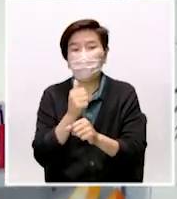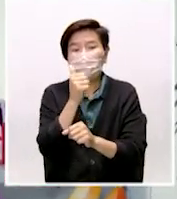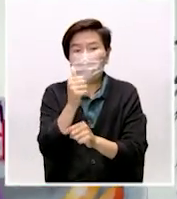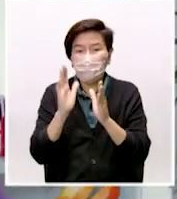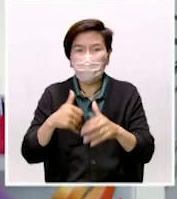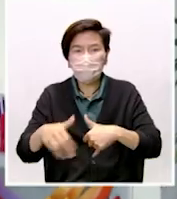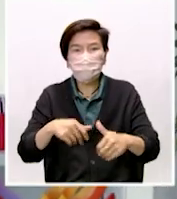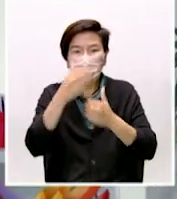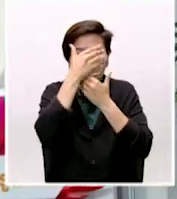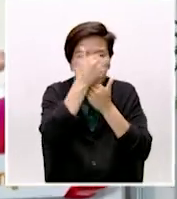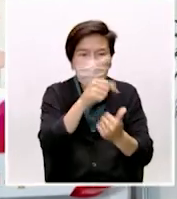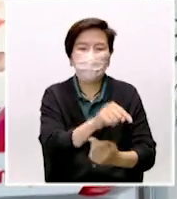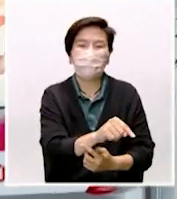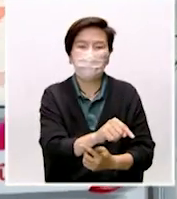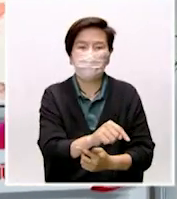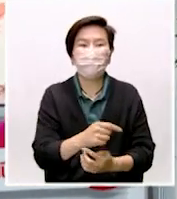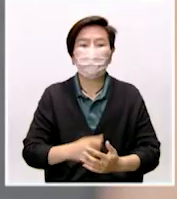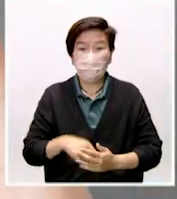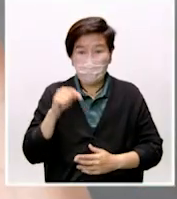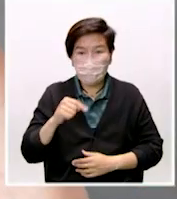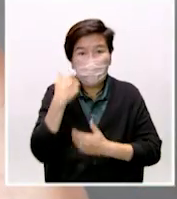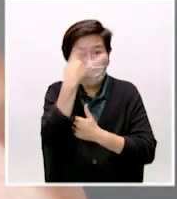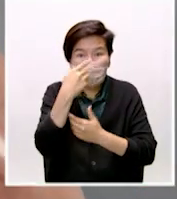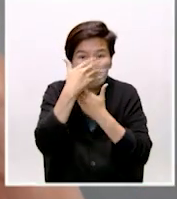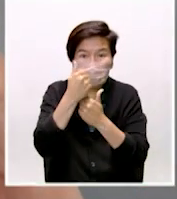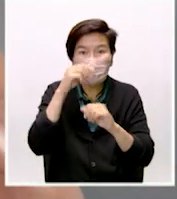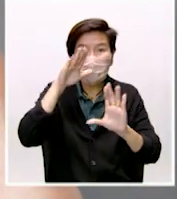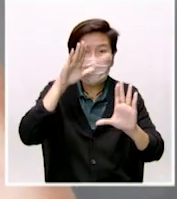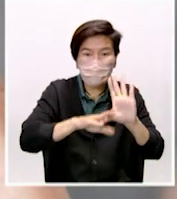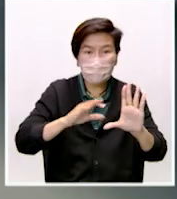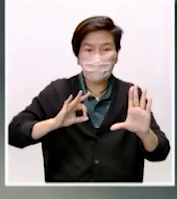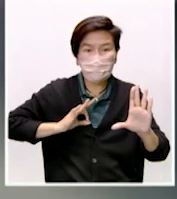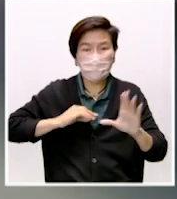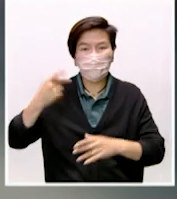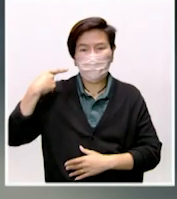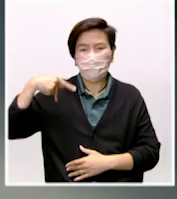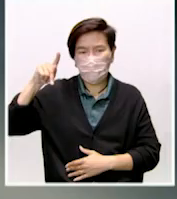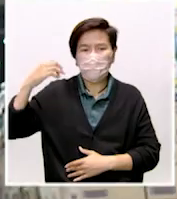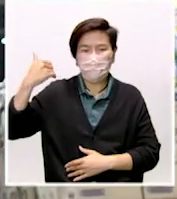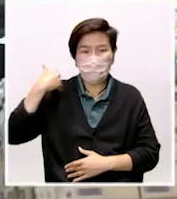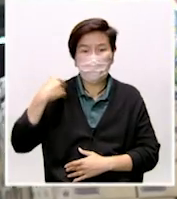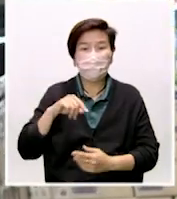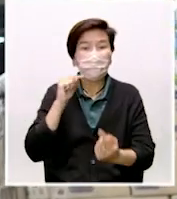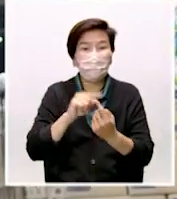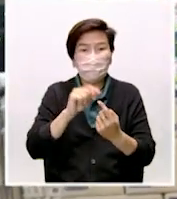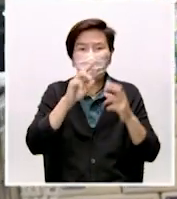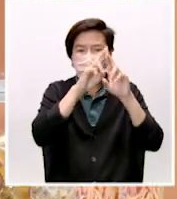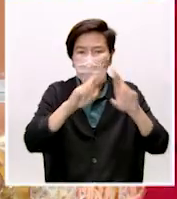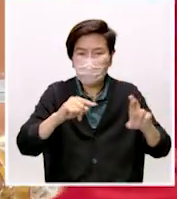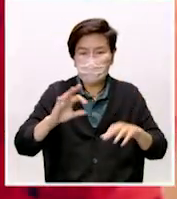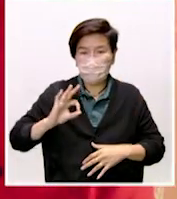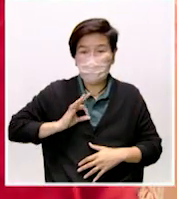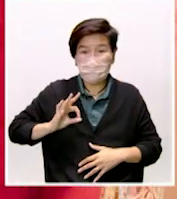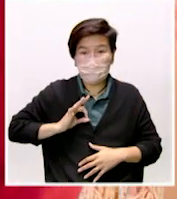คดิจิทัลซึ่งผู้ประกอบการร้านค้ารายย่อยที่สนใจสมัครเป็นสมาชิกจะได้สิทธิประโยชน์มากมายจากเดิมมีร้านค้าที่เป็นสม